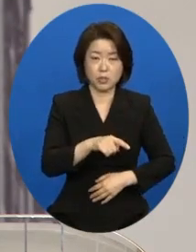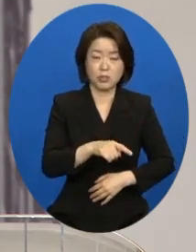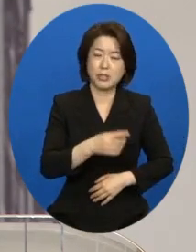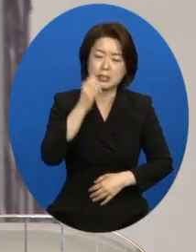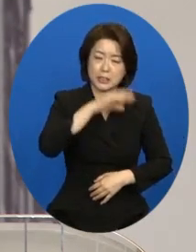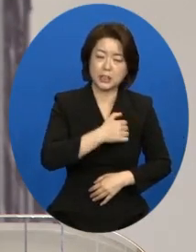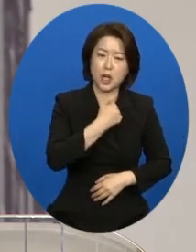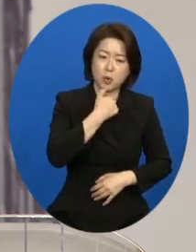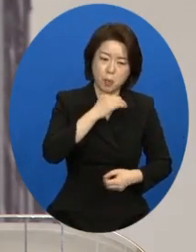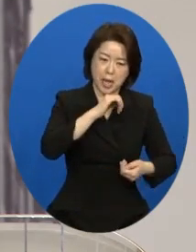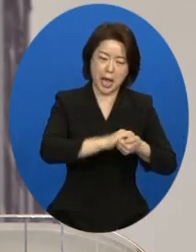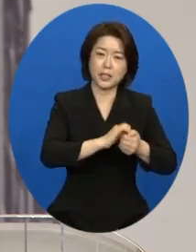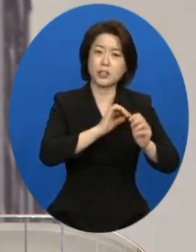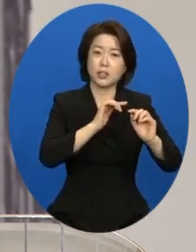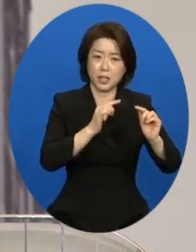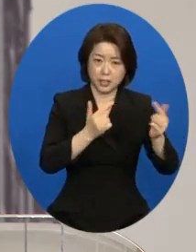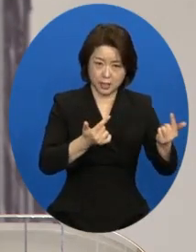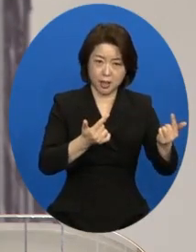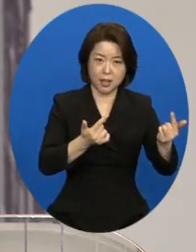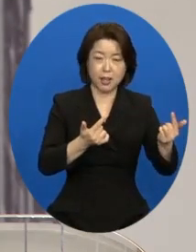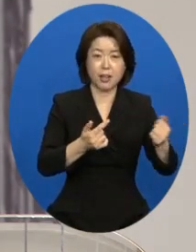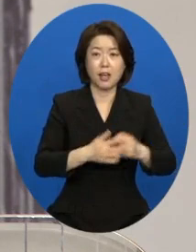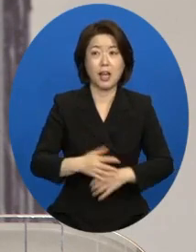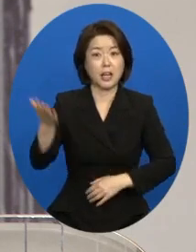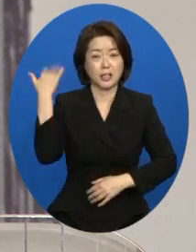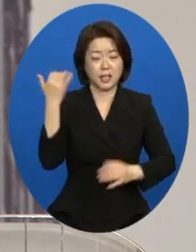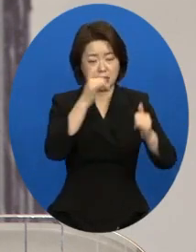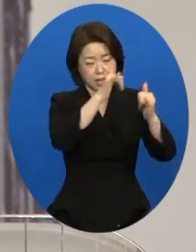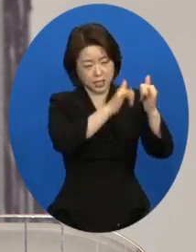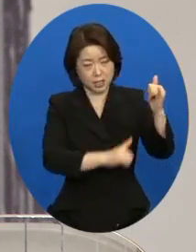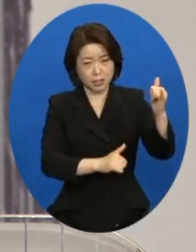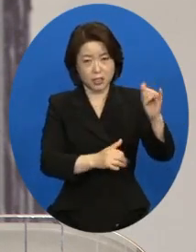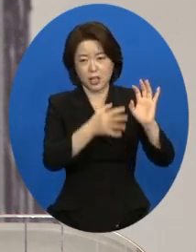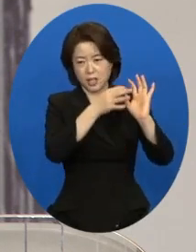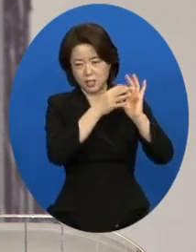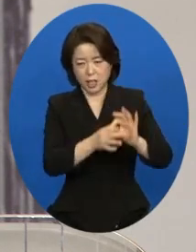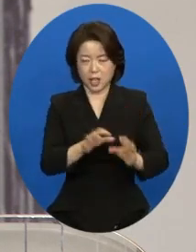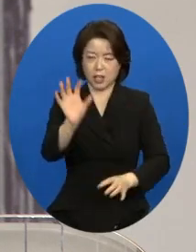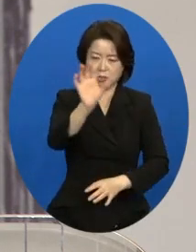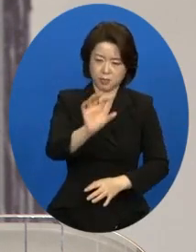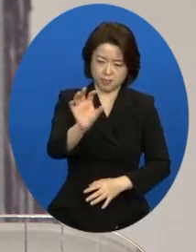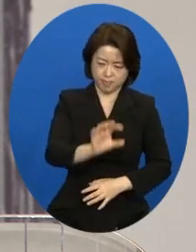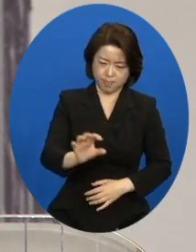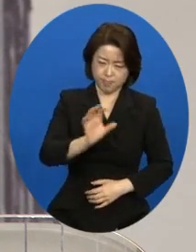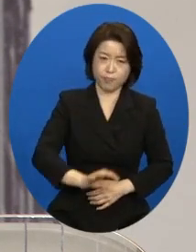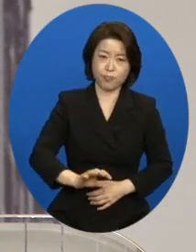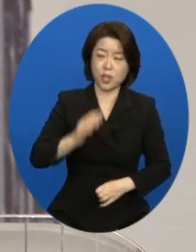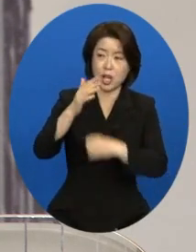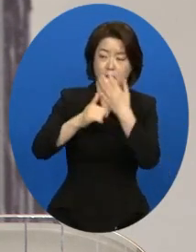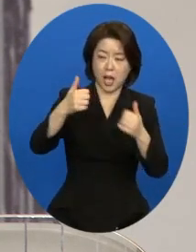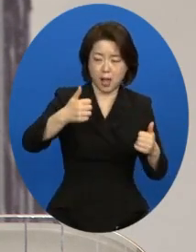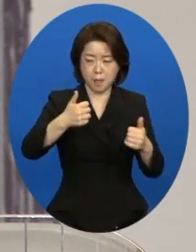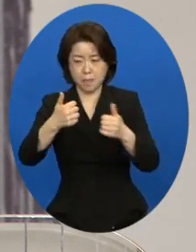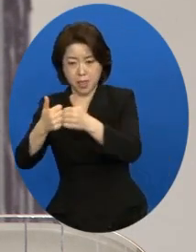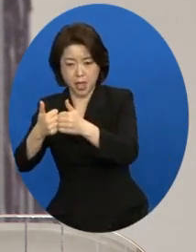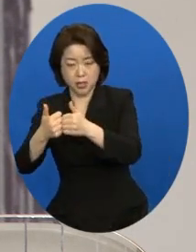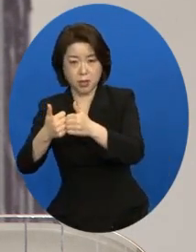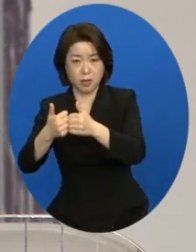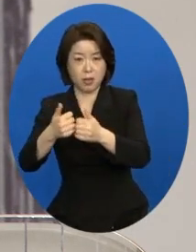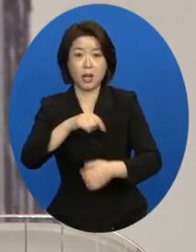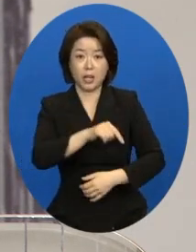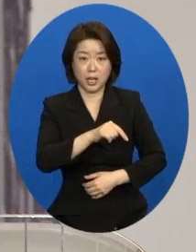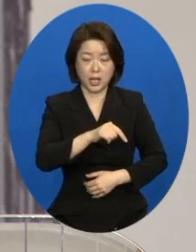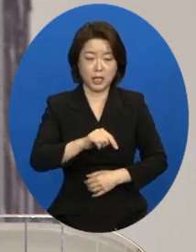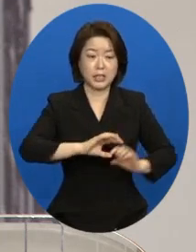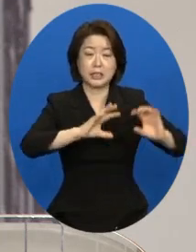로마라고 한정짓기보다는 지난 역사 속에서 계속해서 반복적으로 하나님을 대적하는